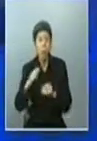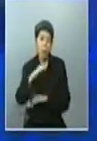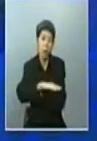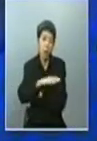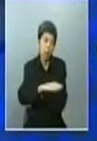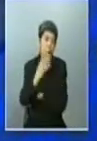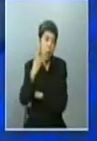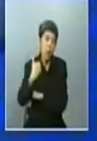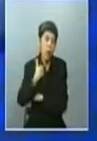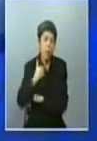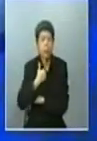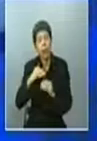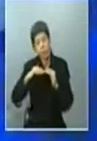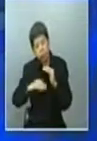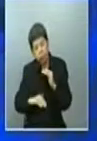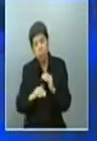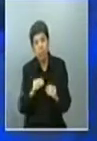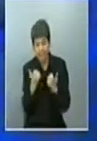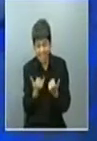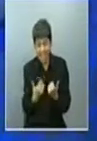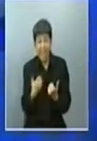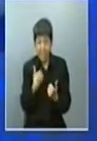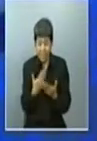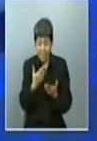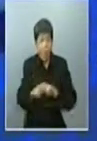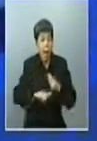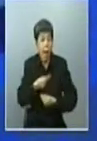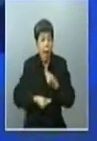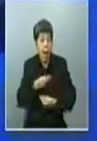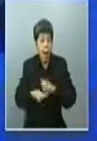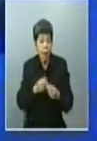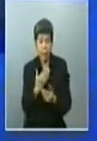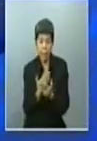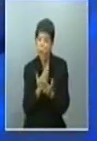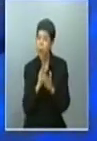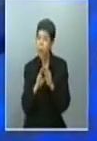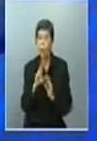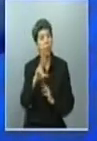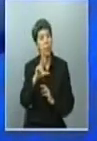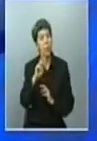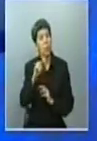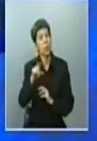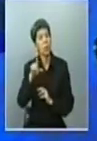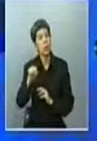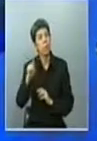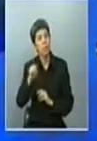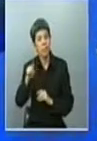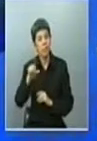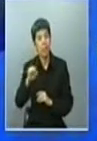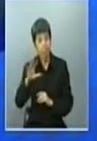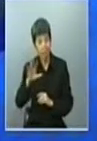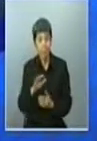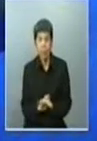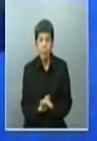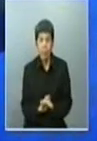ที่ผ่านมาค่อนข้างจะเยอะนะคะณวินาทีปัจจุบันในการซื้อขายที่ตลาดอิเล็กทรอนิกส์อยู่สักประมาณ36.21 บาทถึง25 สตางค์ค่ะ